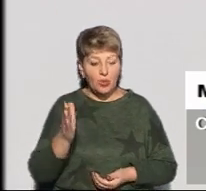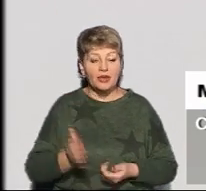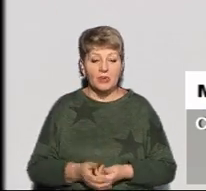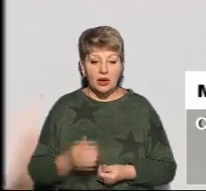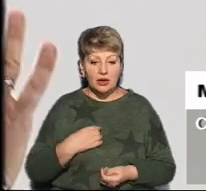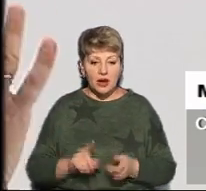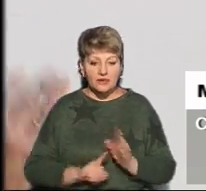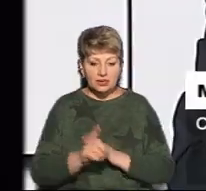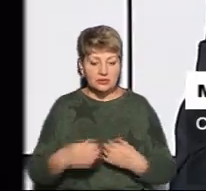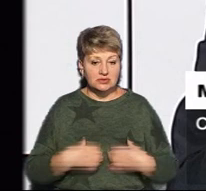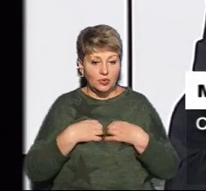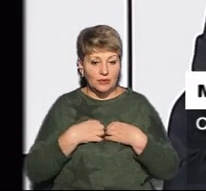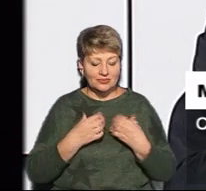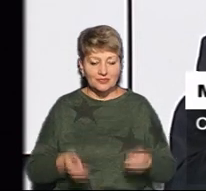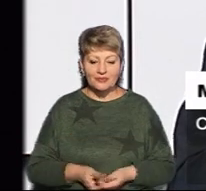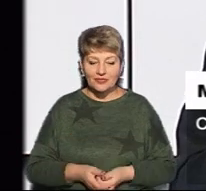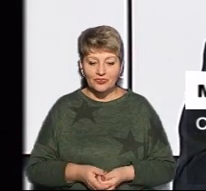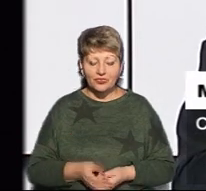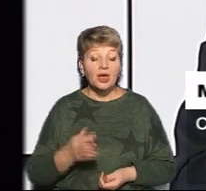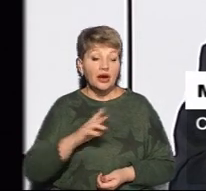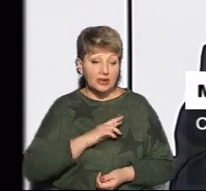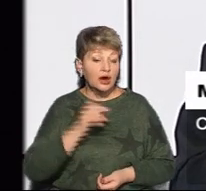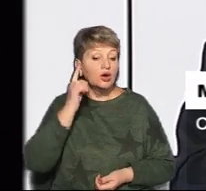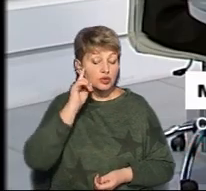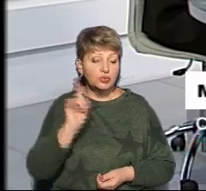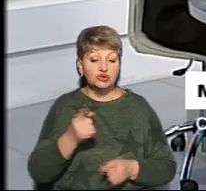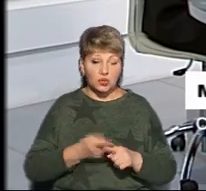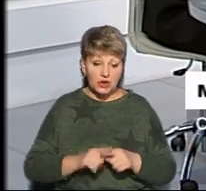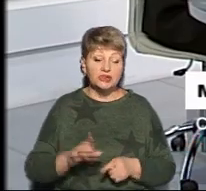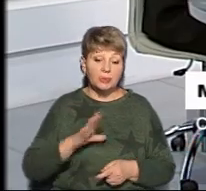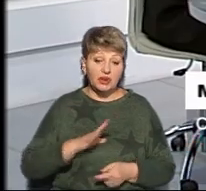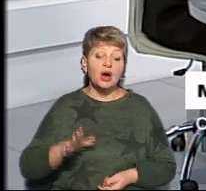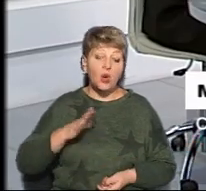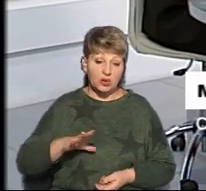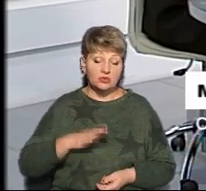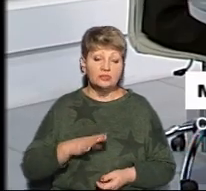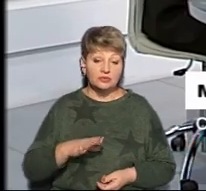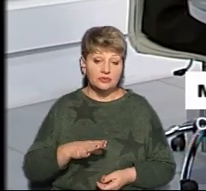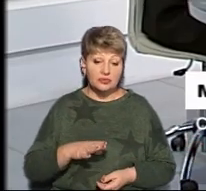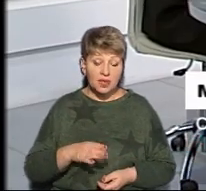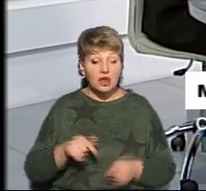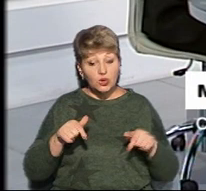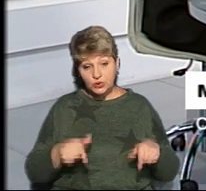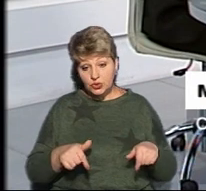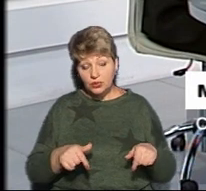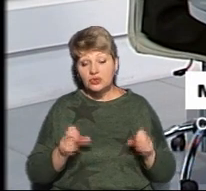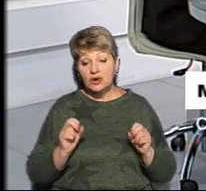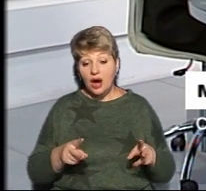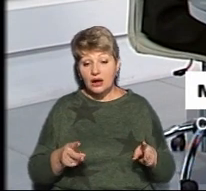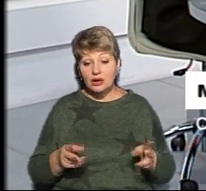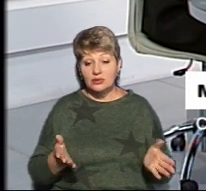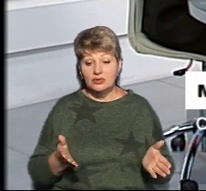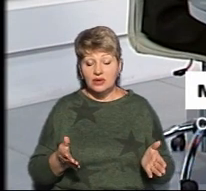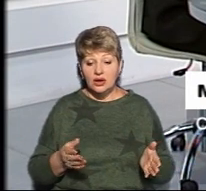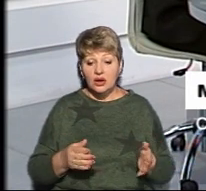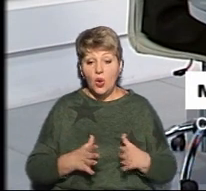стало страшно, але тим не менше. Вибачте. Я думаю, що це було досить очікувано. Все ж таки, знаєте, тут вже як астрофізика, да, тіло